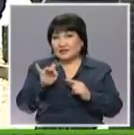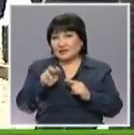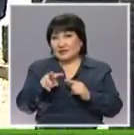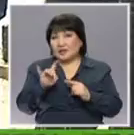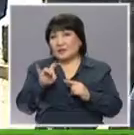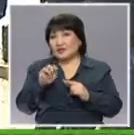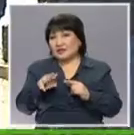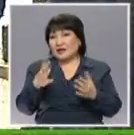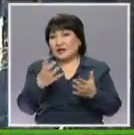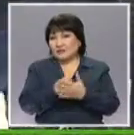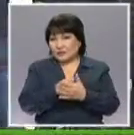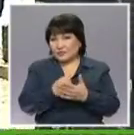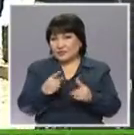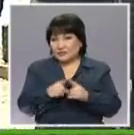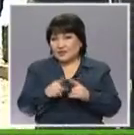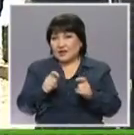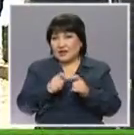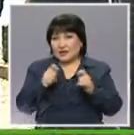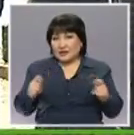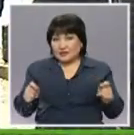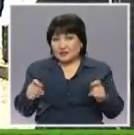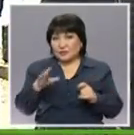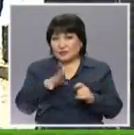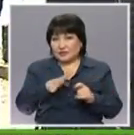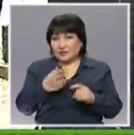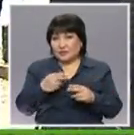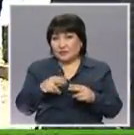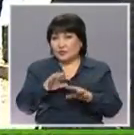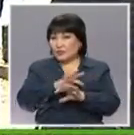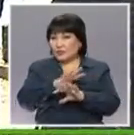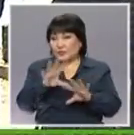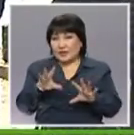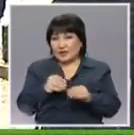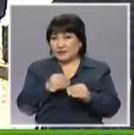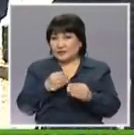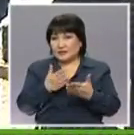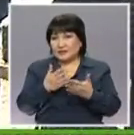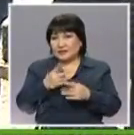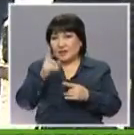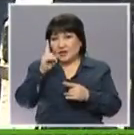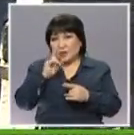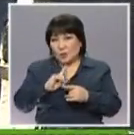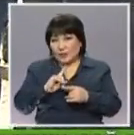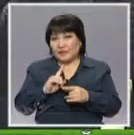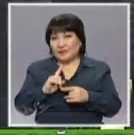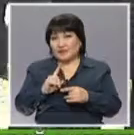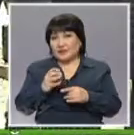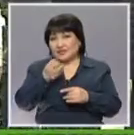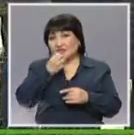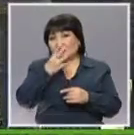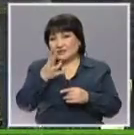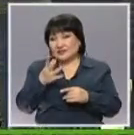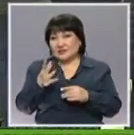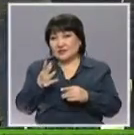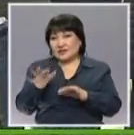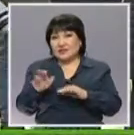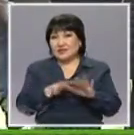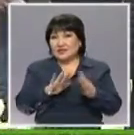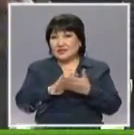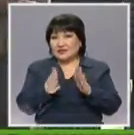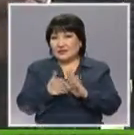бүгін алып жатырмыз, ашылуы болып жатыр. Бұл үйдің жасалған өте бәріне қонымды, сонда жақсы жасалған жағдайларының